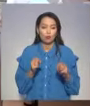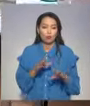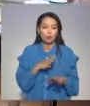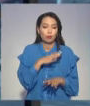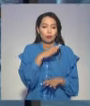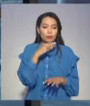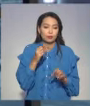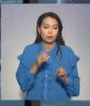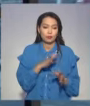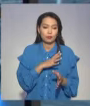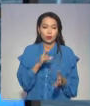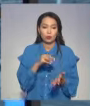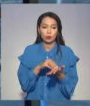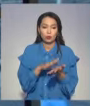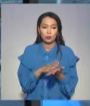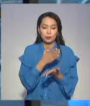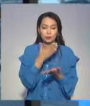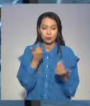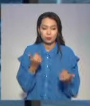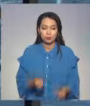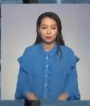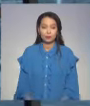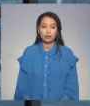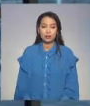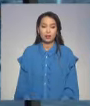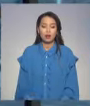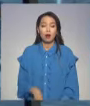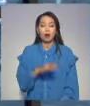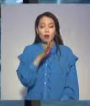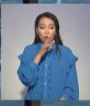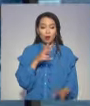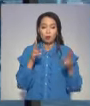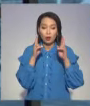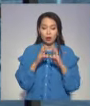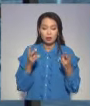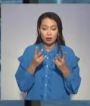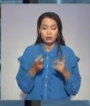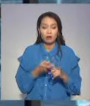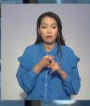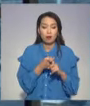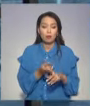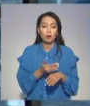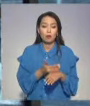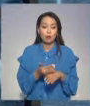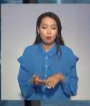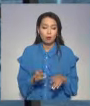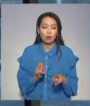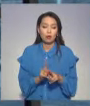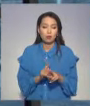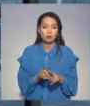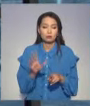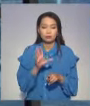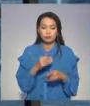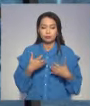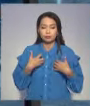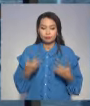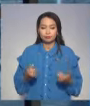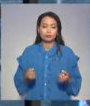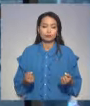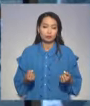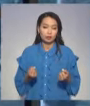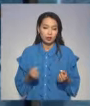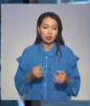мүмкін. Надо вовремя обследоваться. Дергезінде тексерілу керек. Инфекцияға тест тапсырып, салауатты өмір салтын сақтау жыныстық